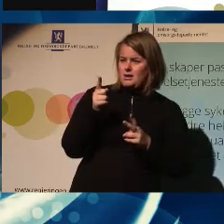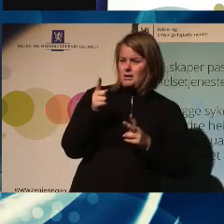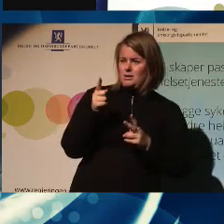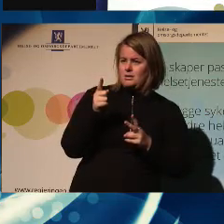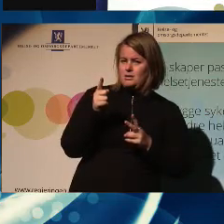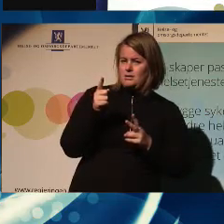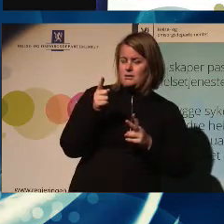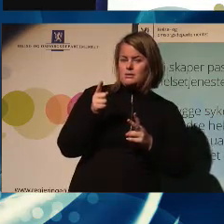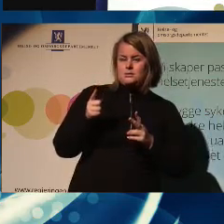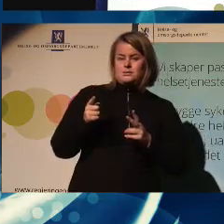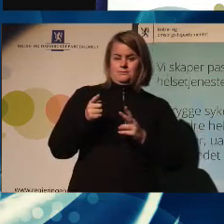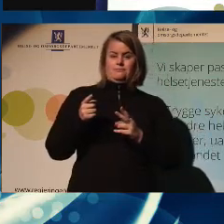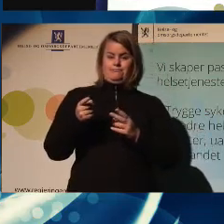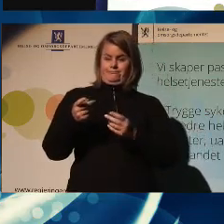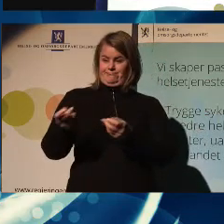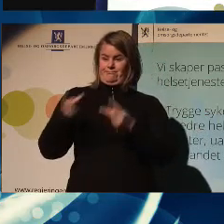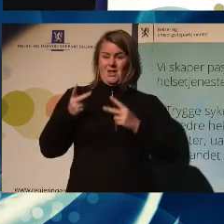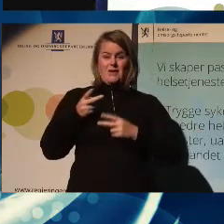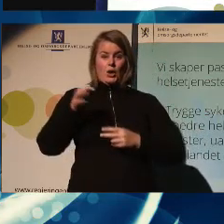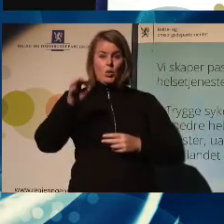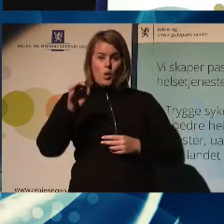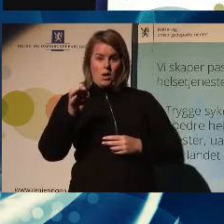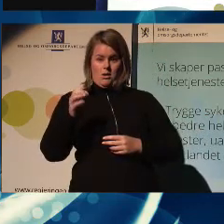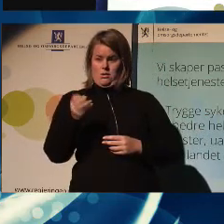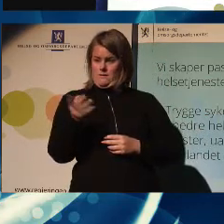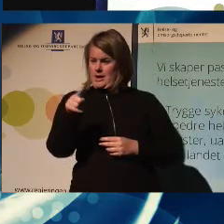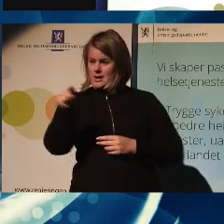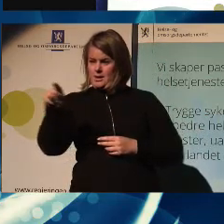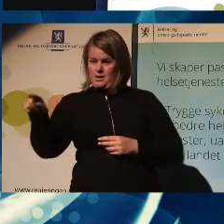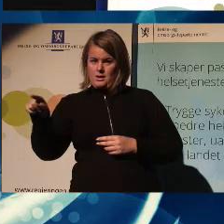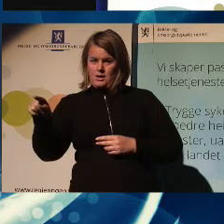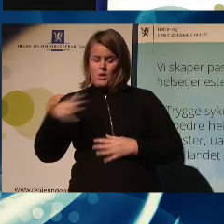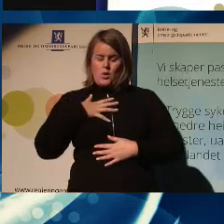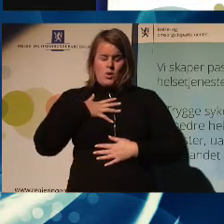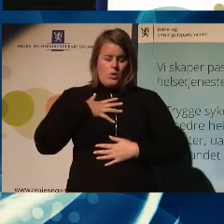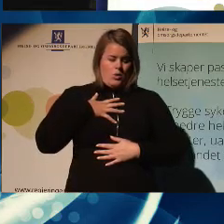spørsmålene. Det var skikkelig hjerteskjærende.